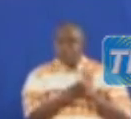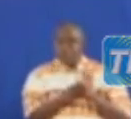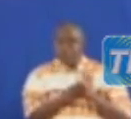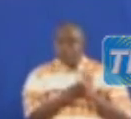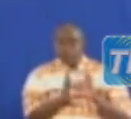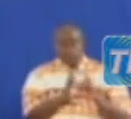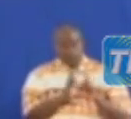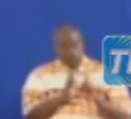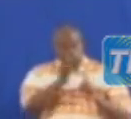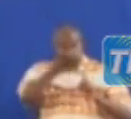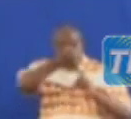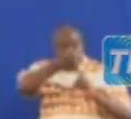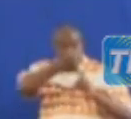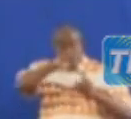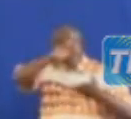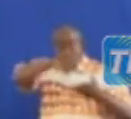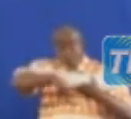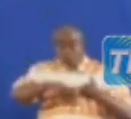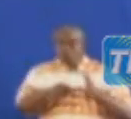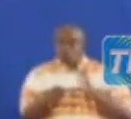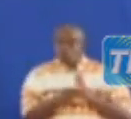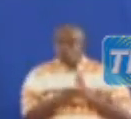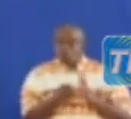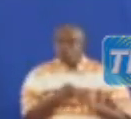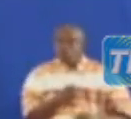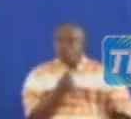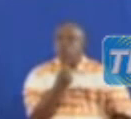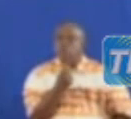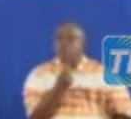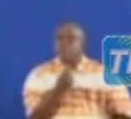109.07% ya lengo la kuandikisha wanafunzi